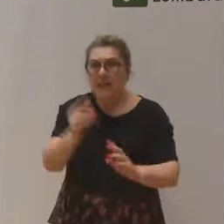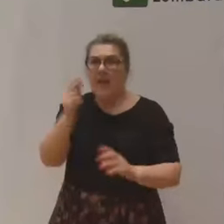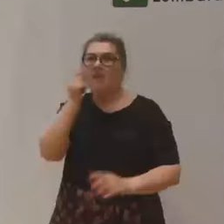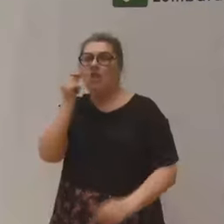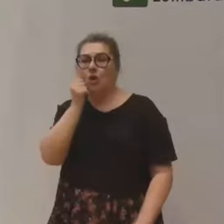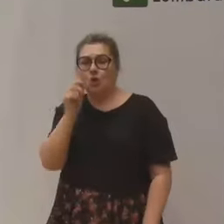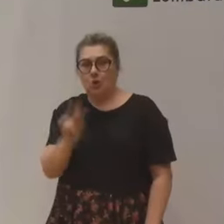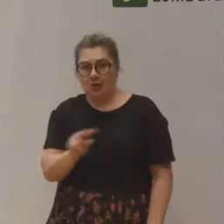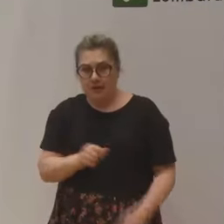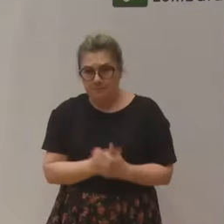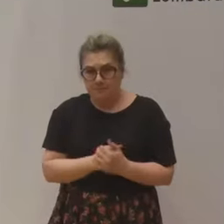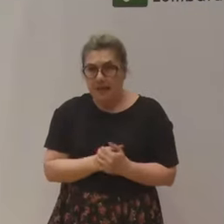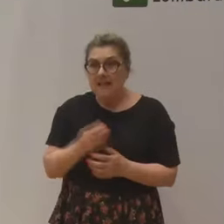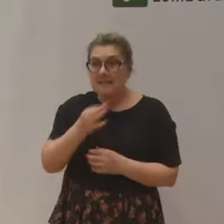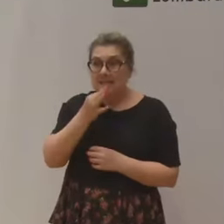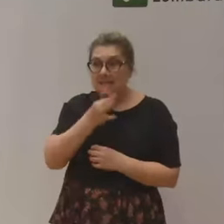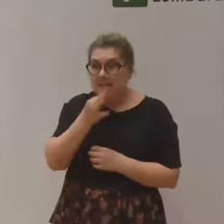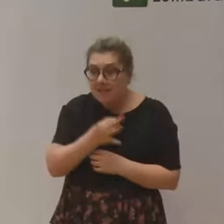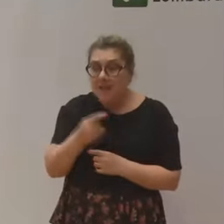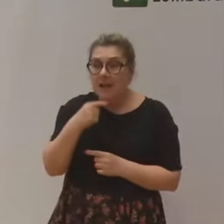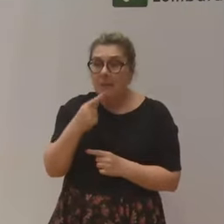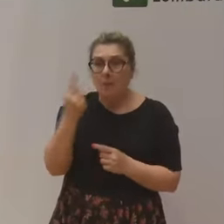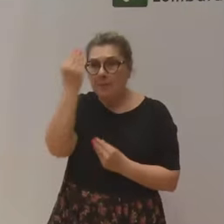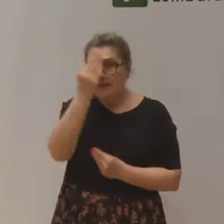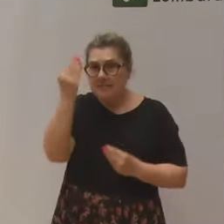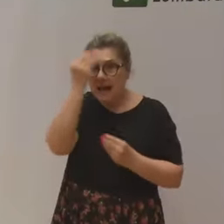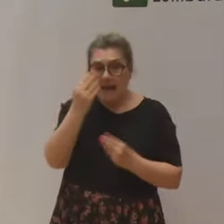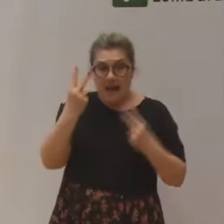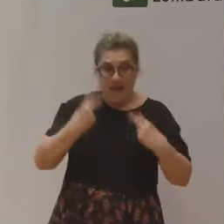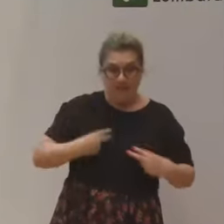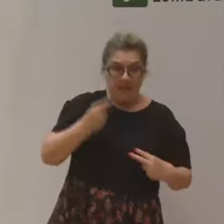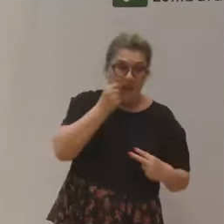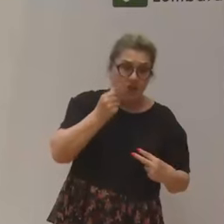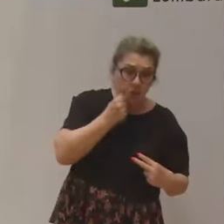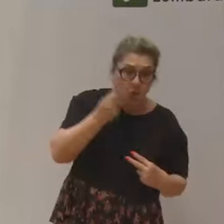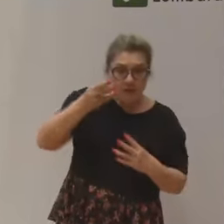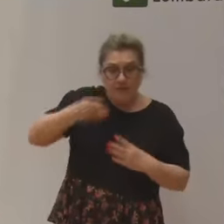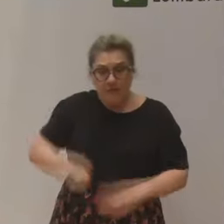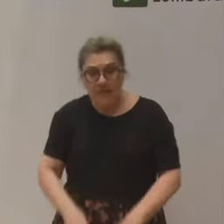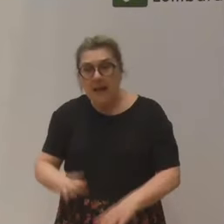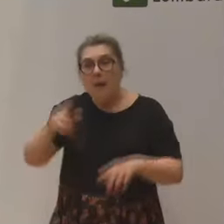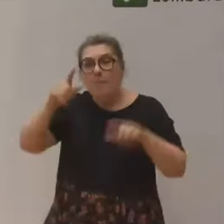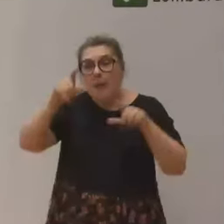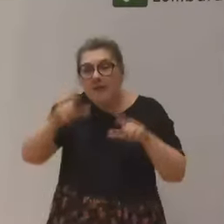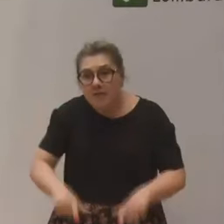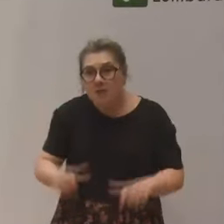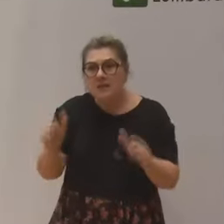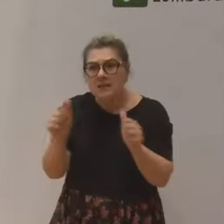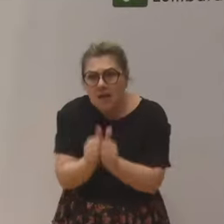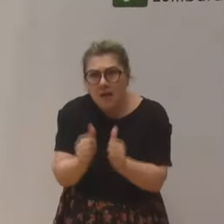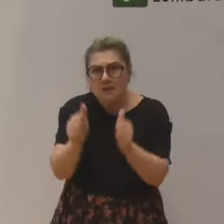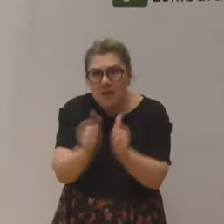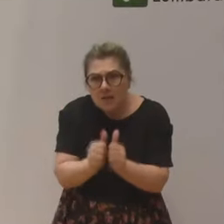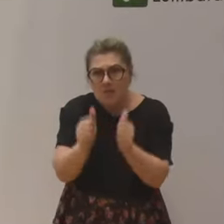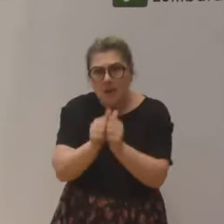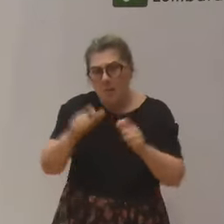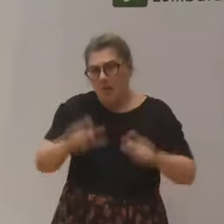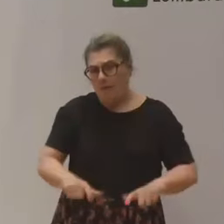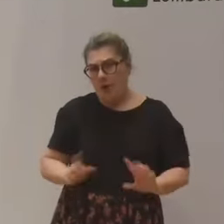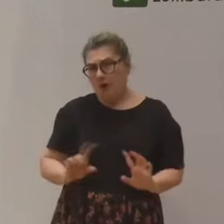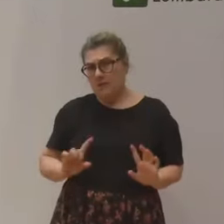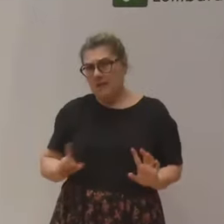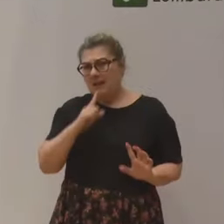genitori. Significa concepire che la vita dei genitori e dei figli non è fatta necessariamente per stare sempre insieme con un